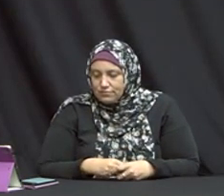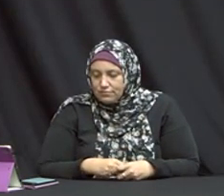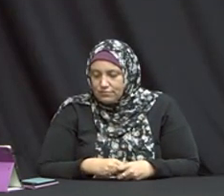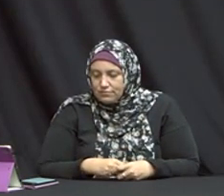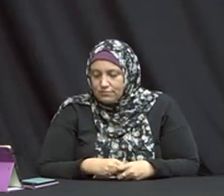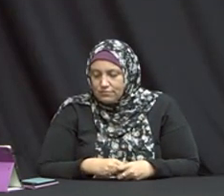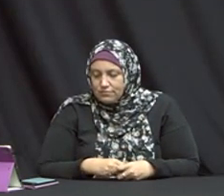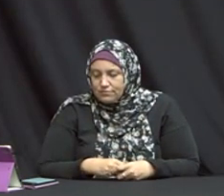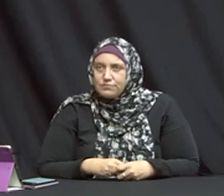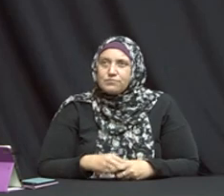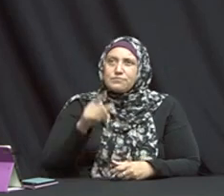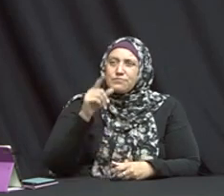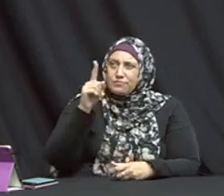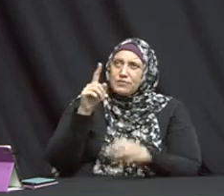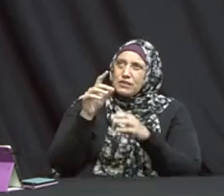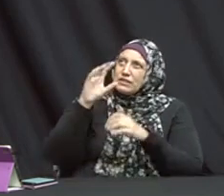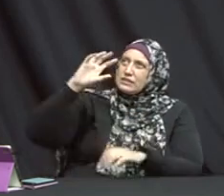والشمس